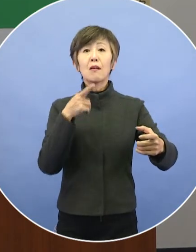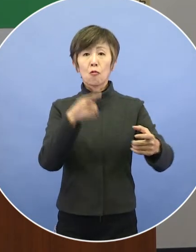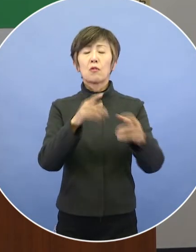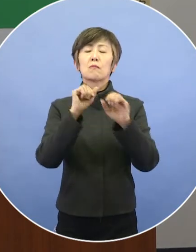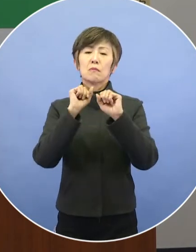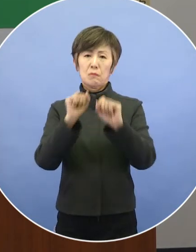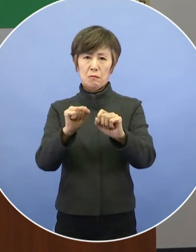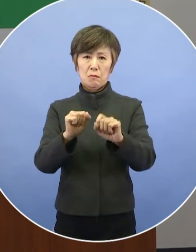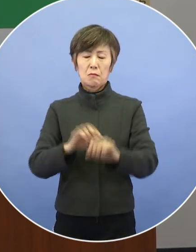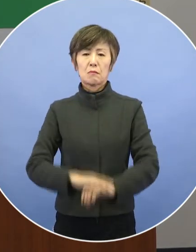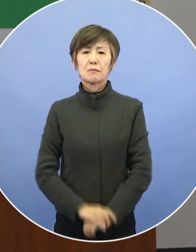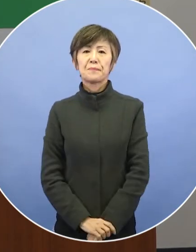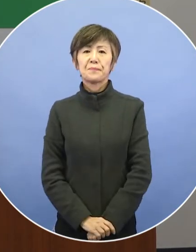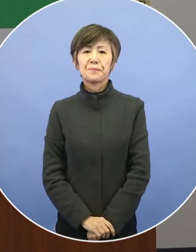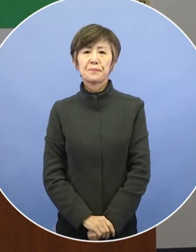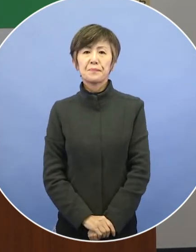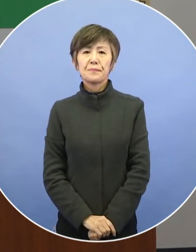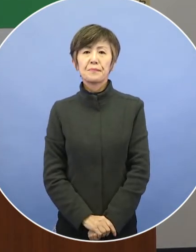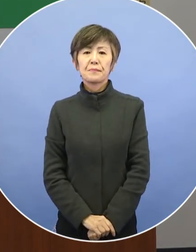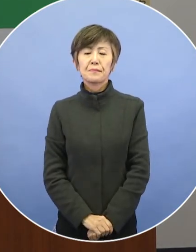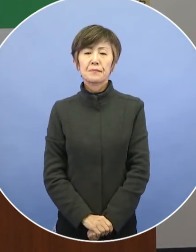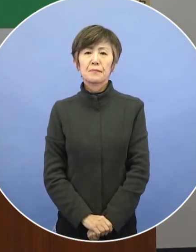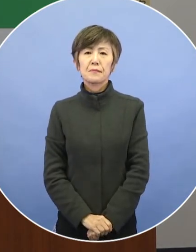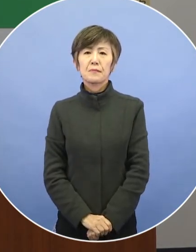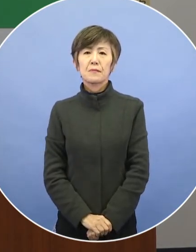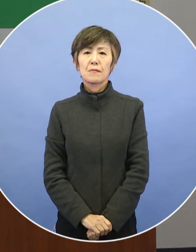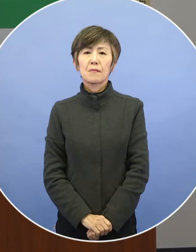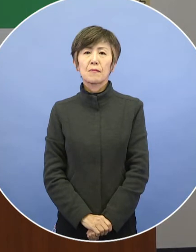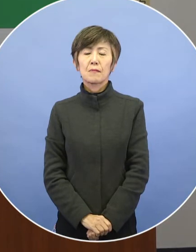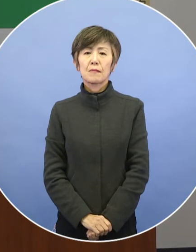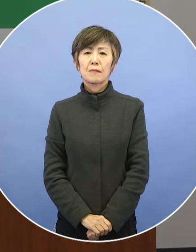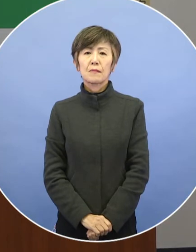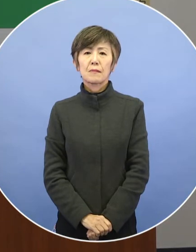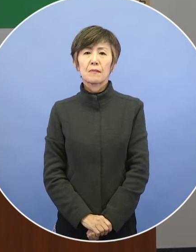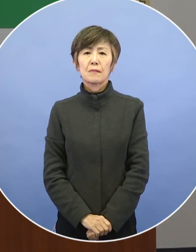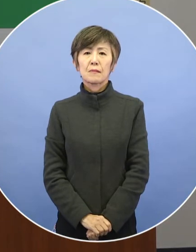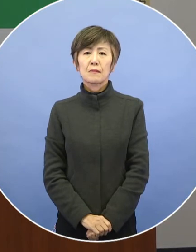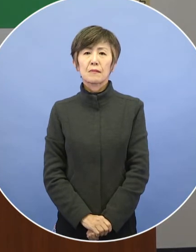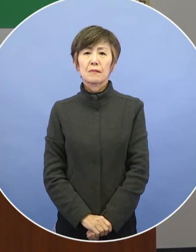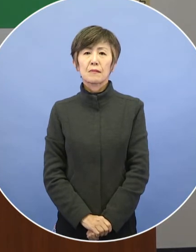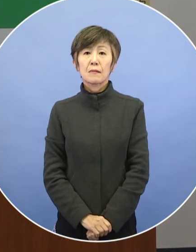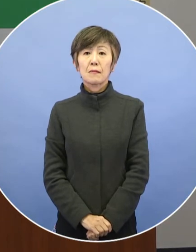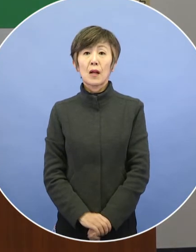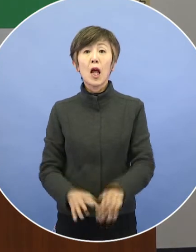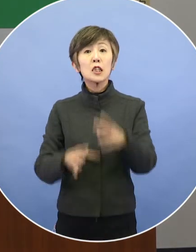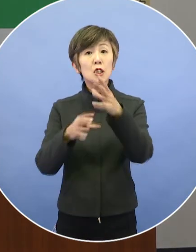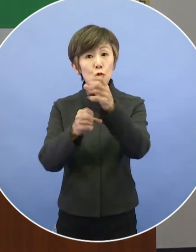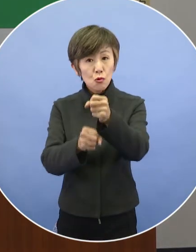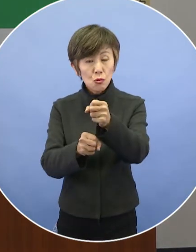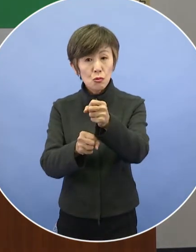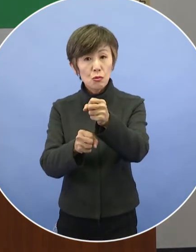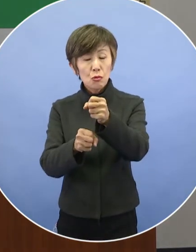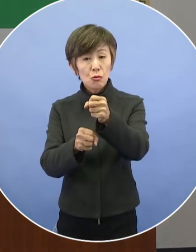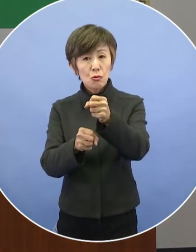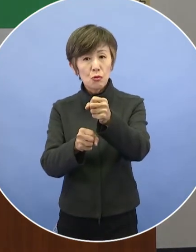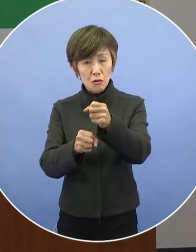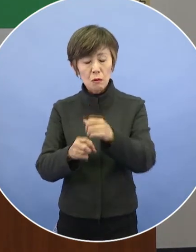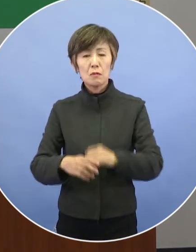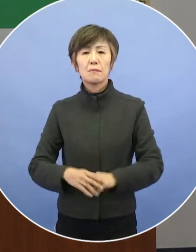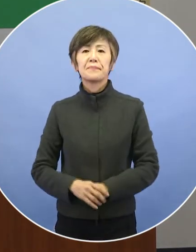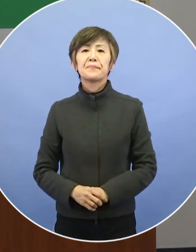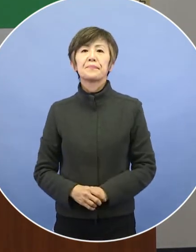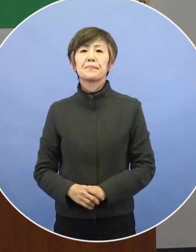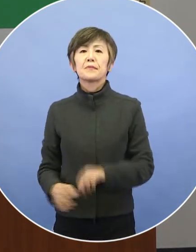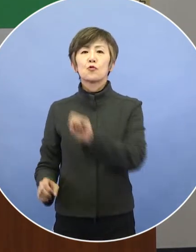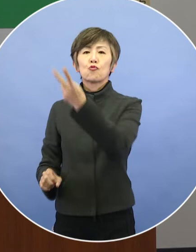これもさせていただくということにしているところでございますで期間といたしと